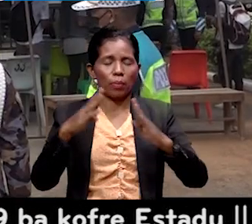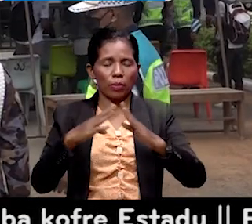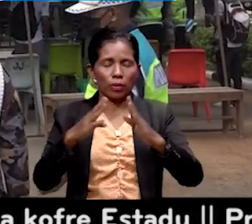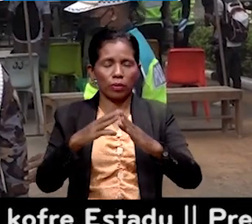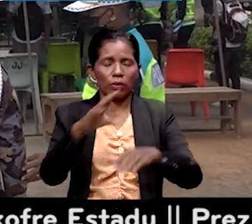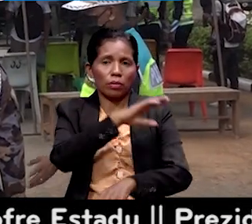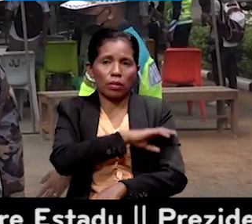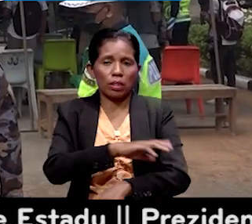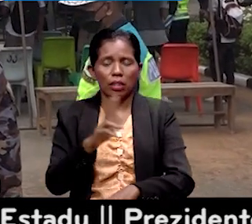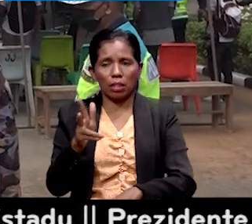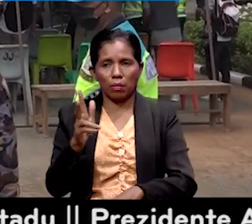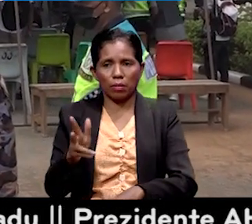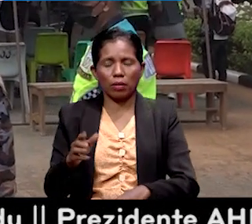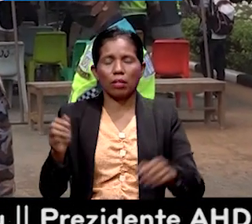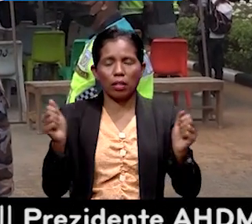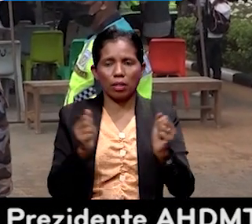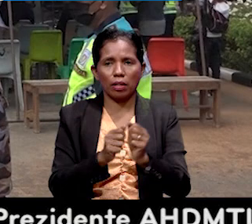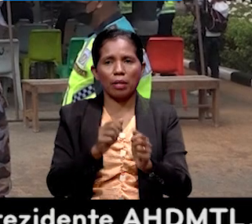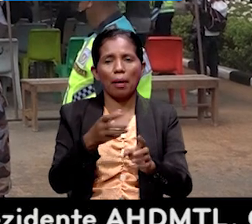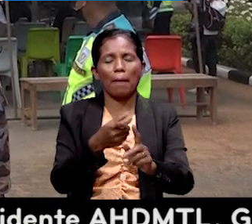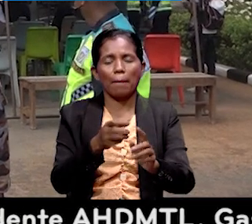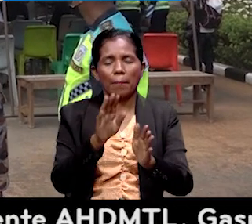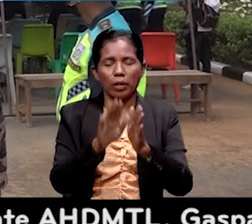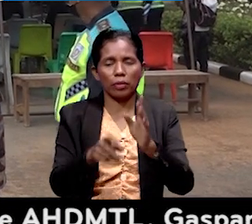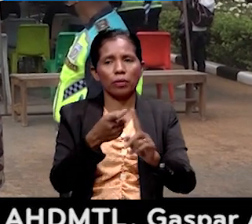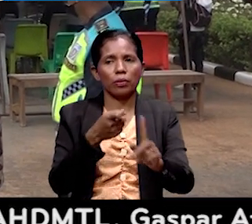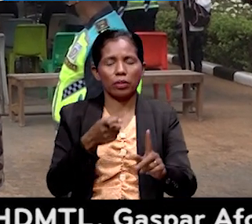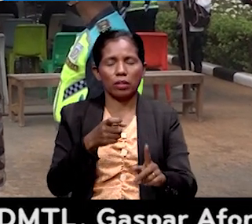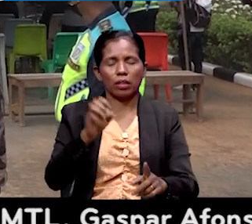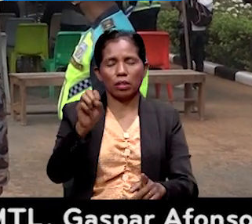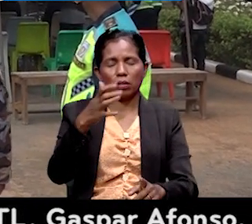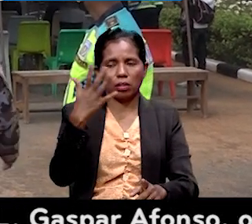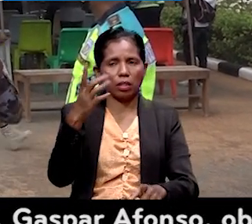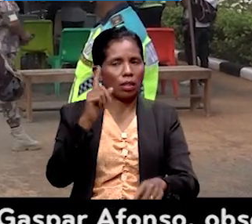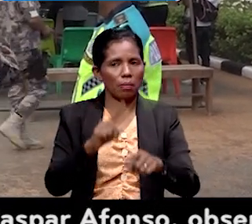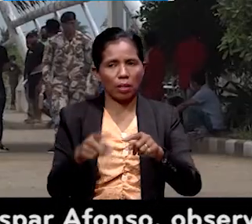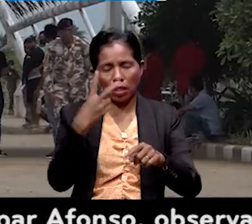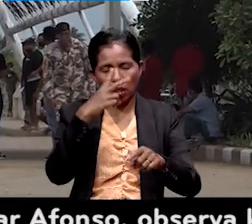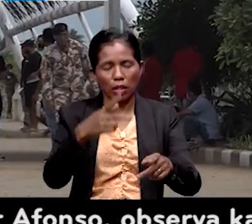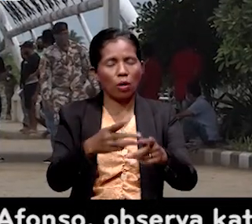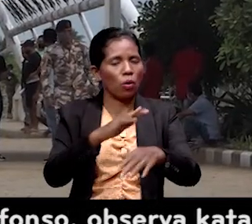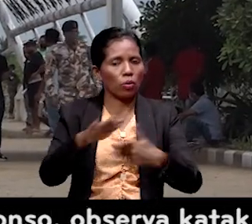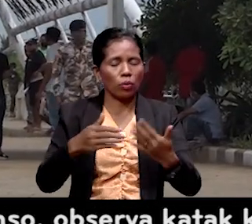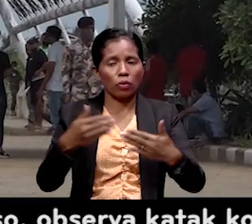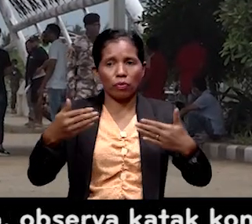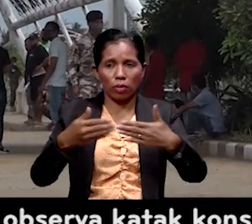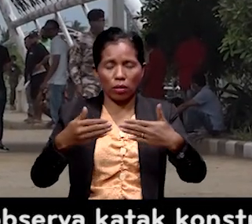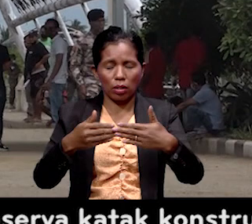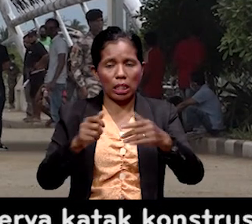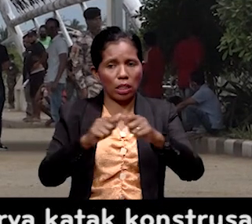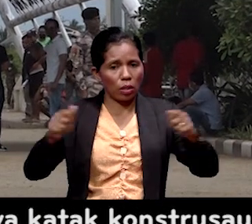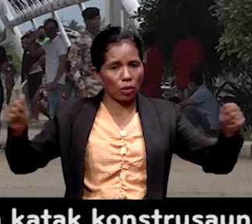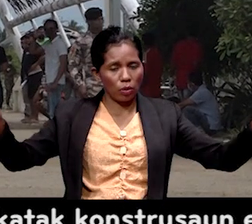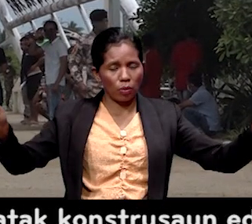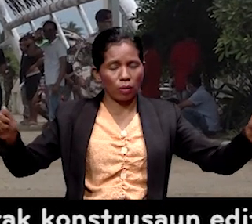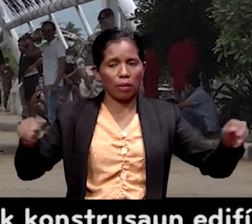nebe cada posto ho membro menos susina insanulu racing lima. Nune labela controla hotu fronteira nebe mak honia naru